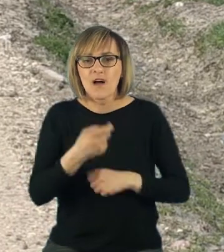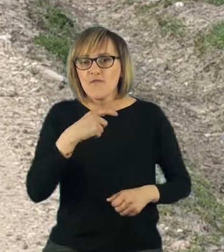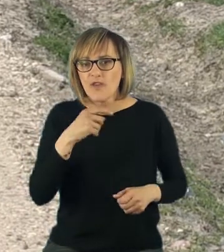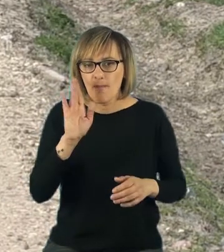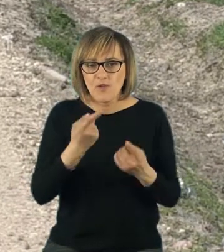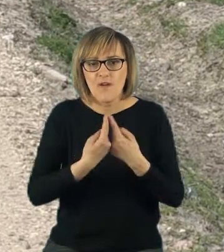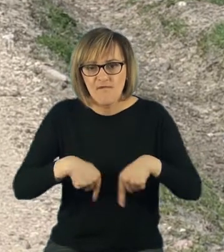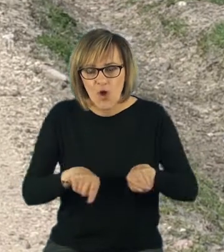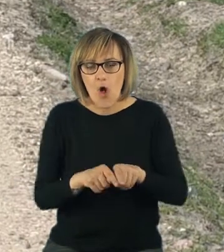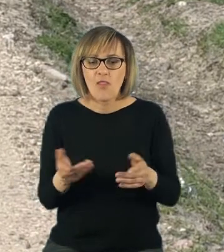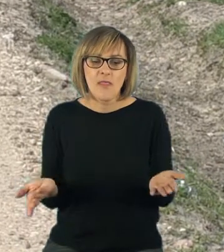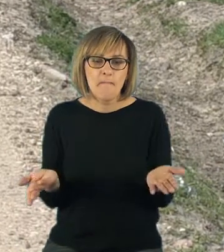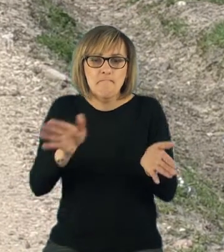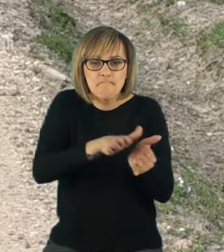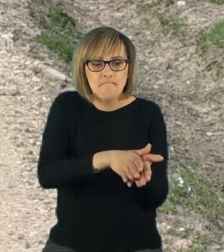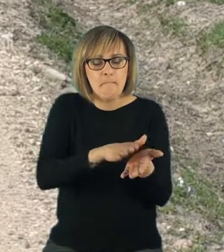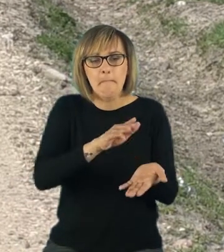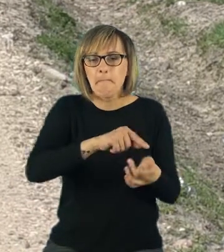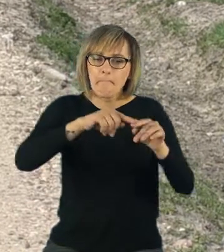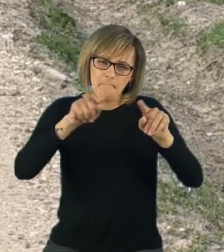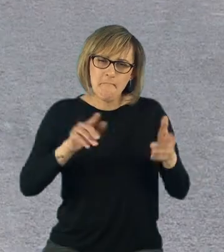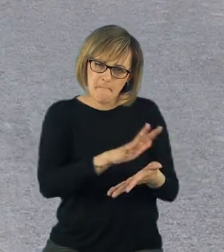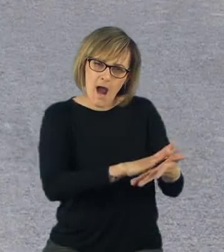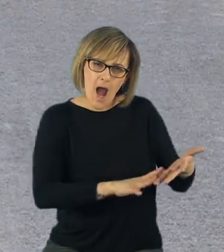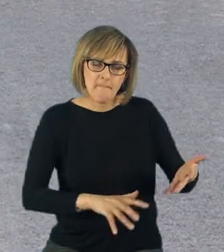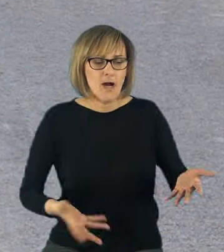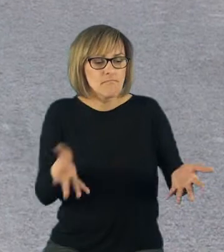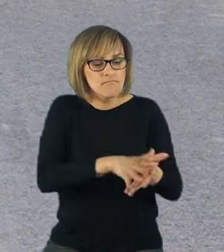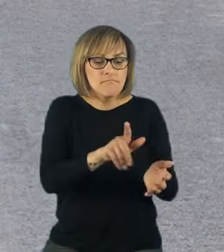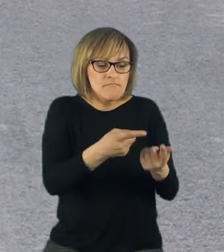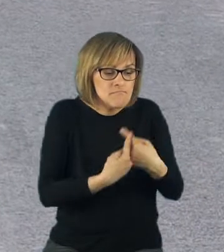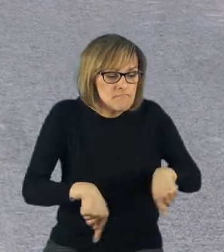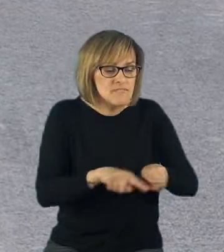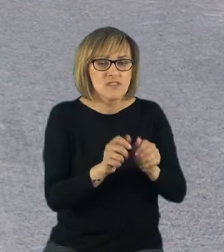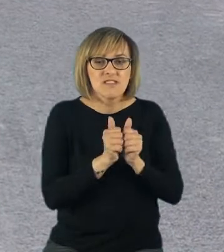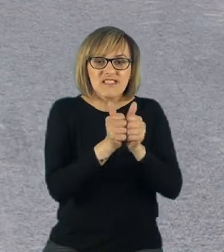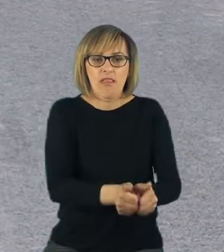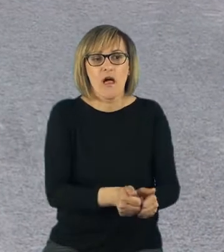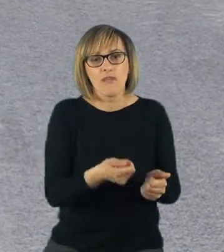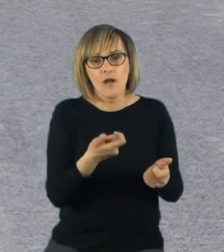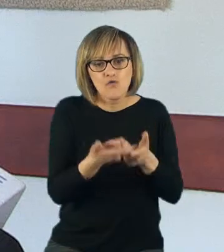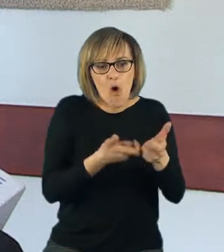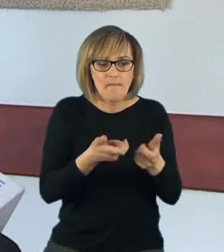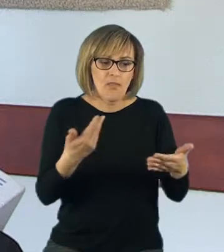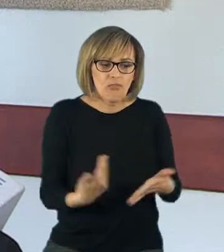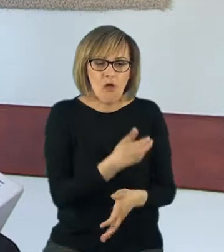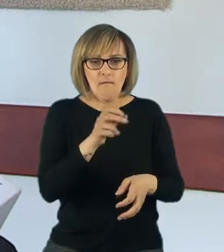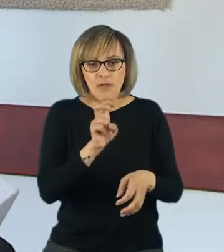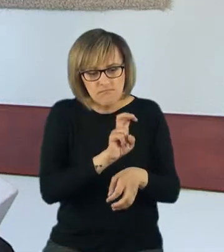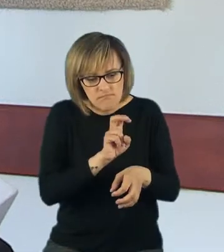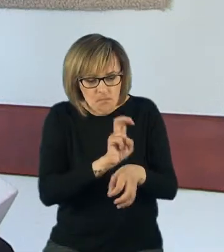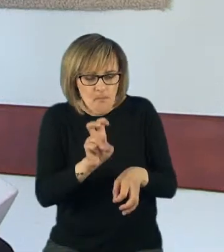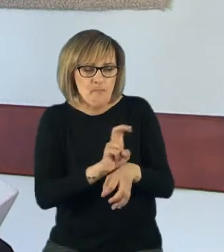również wykonanie map do celów projektowych dla następujących zadań, m.in. przebudowa drogi gminnej na odcinku